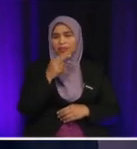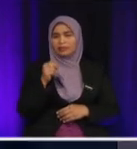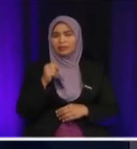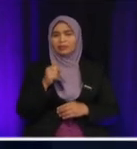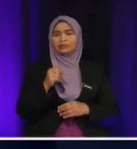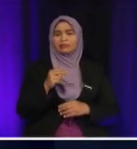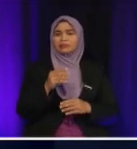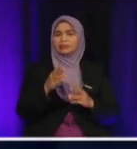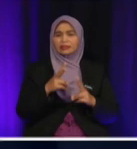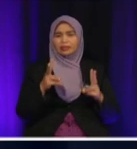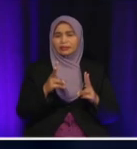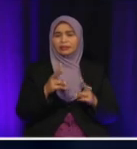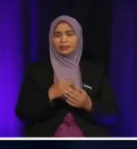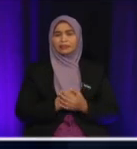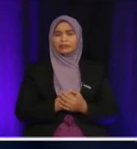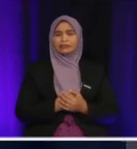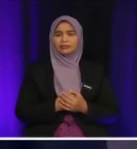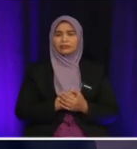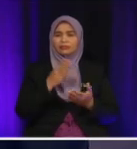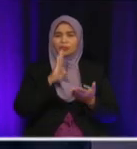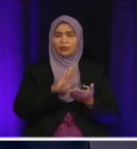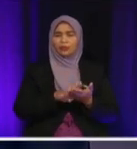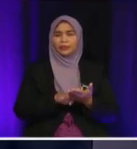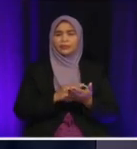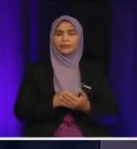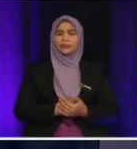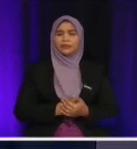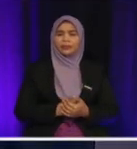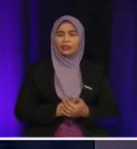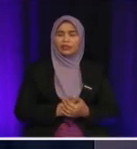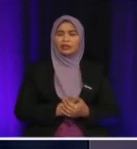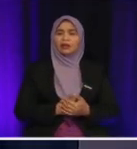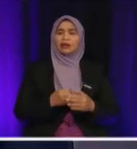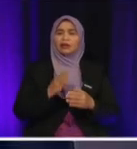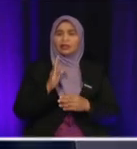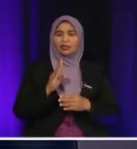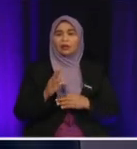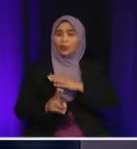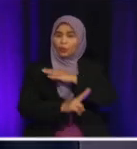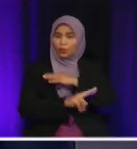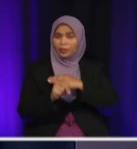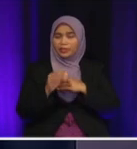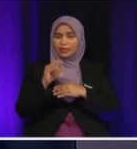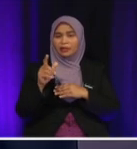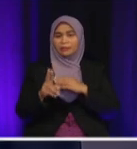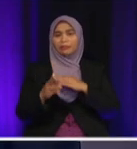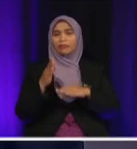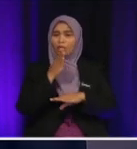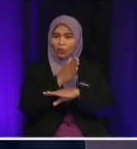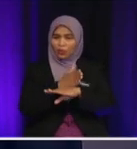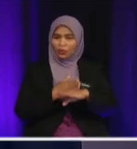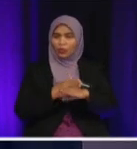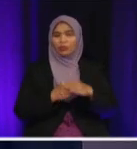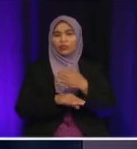mengenakan hukuman yang setimpal. Iaitu apa hukumannya? Potong tangan. Ya, potong tangan dan